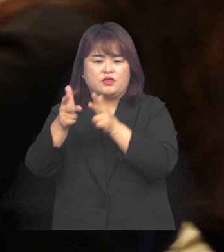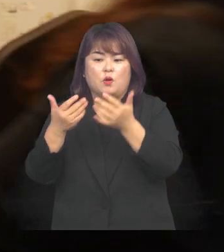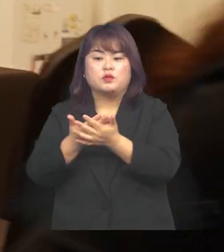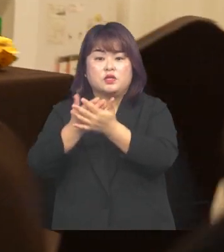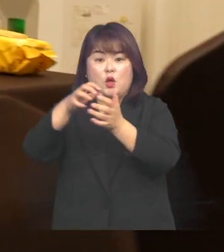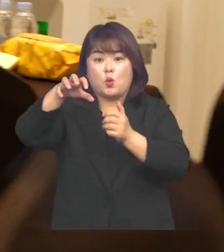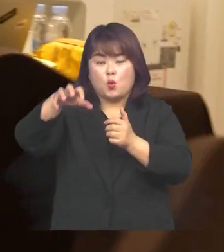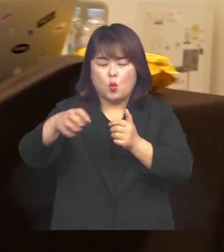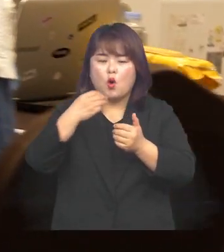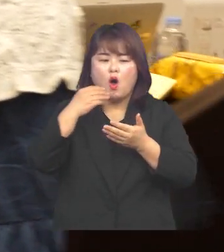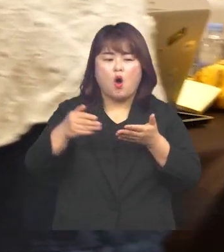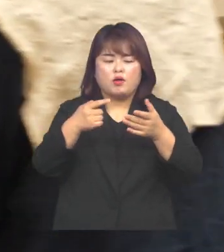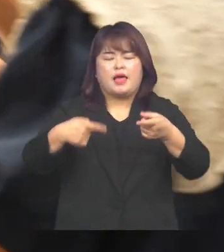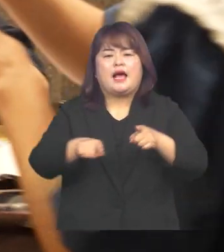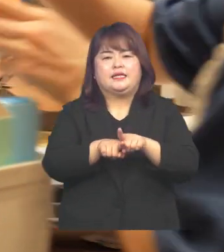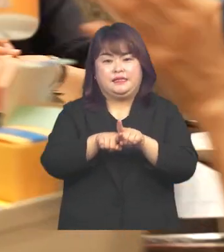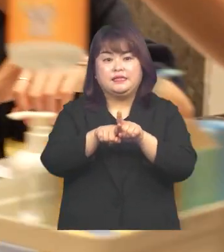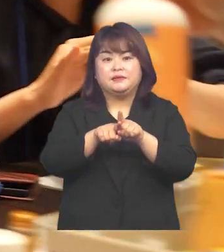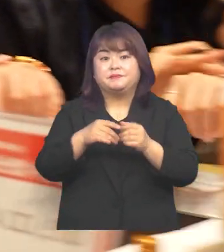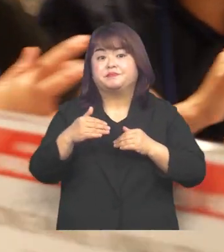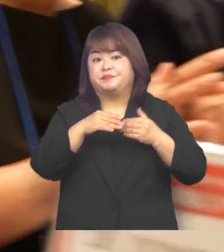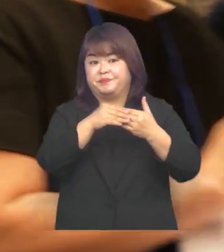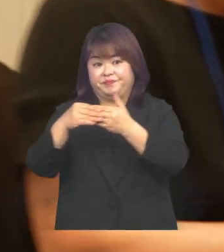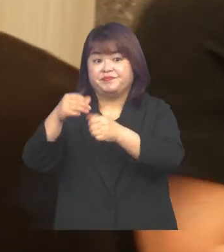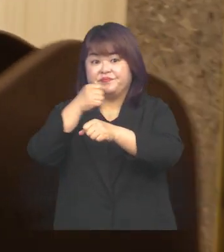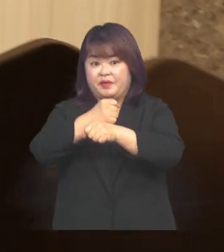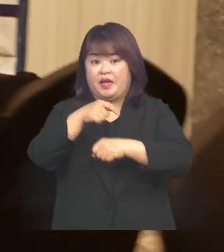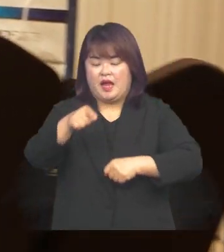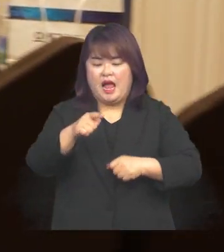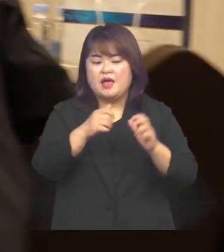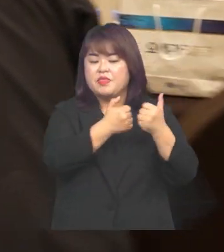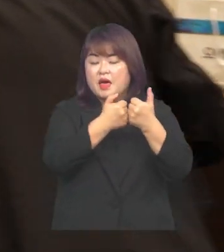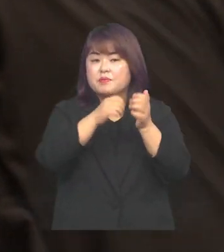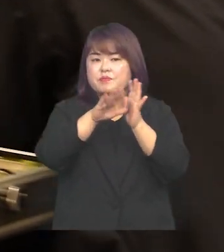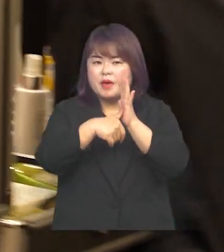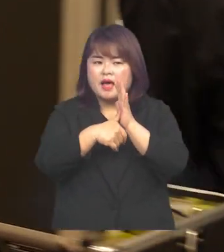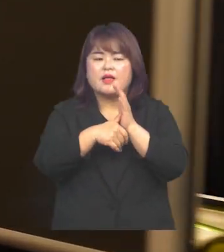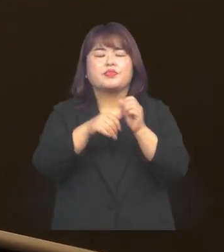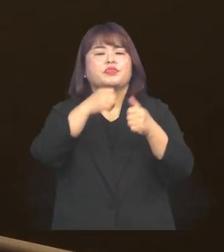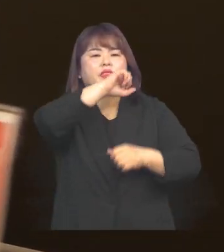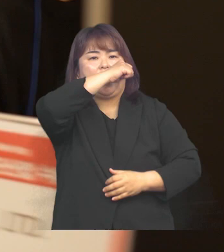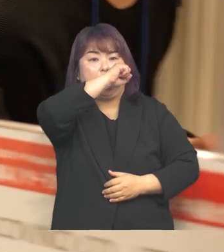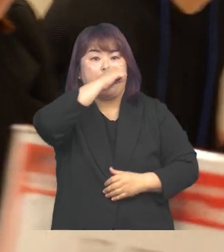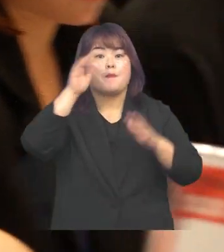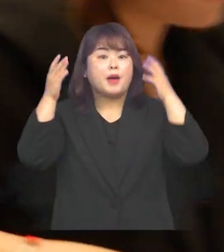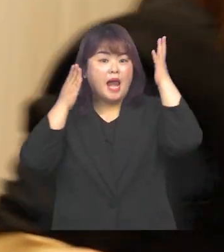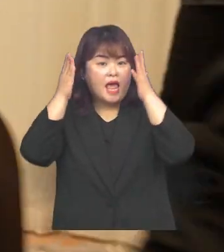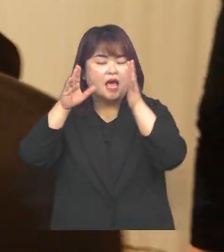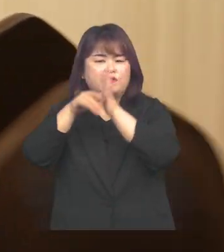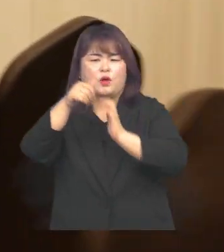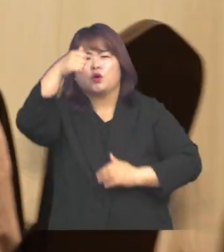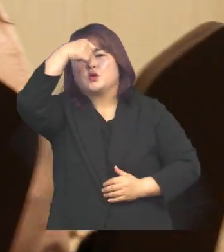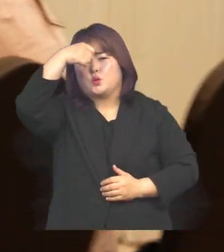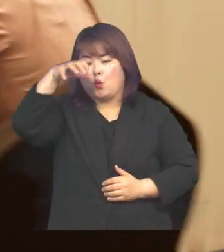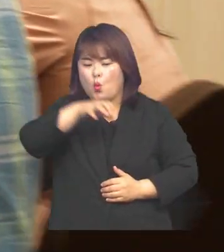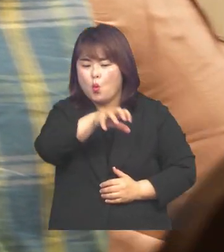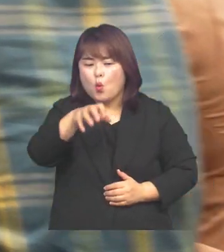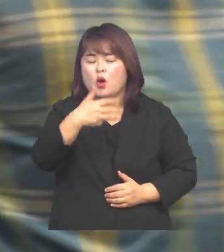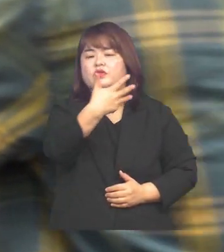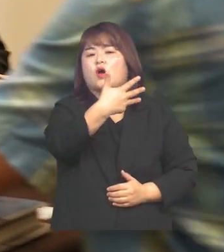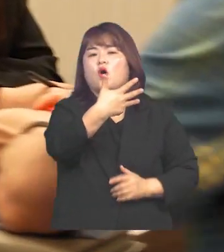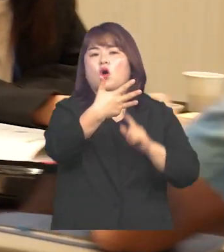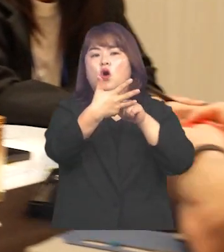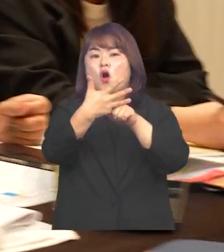산업진흥원, 코트라 경기지원단이 공동으로 마련했습니다. 상담회에는 대만, 말레이시아, 베트남, 인도 등